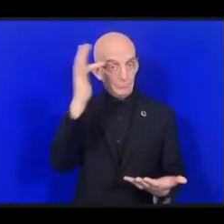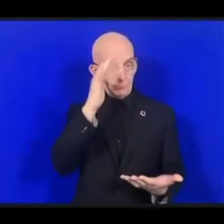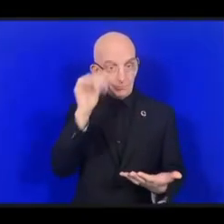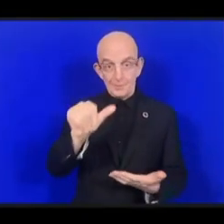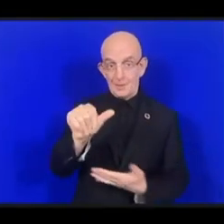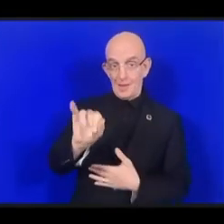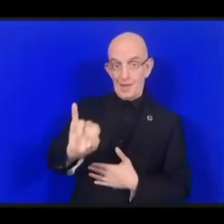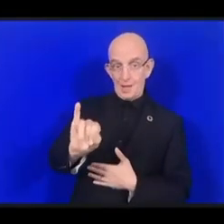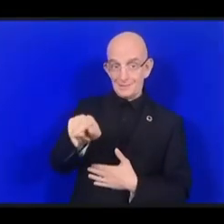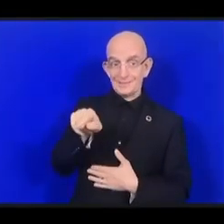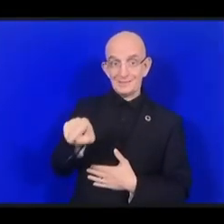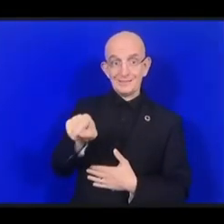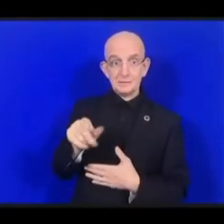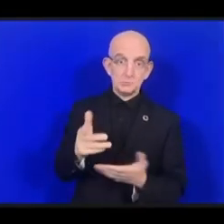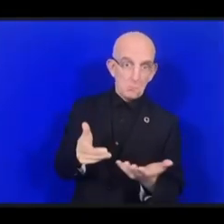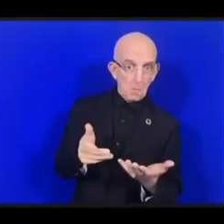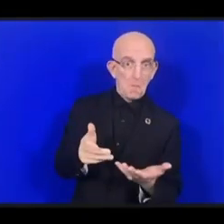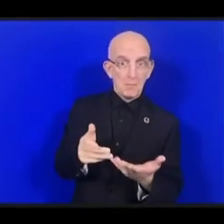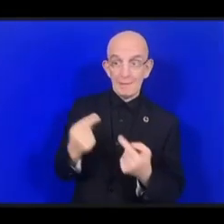も